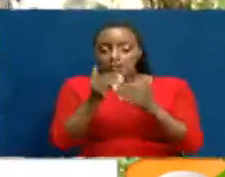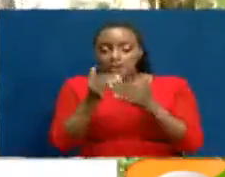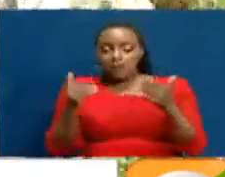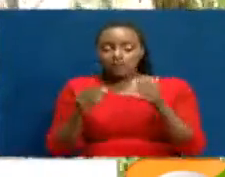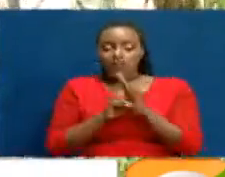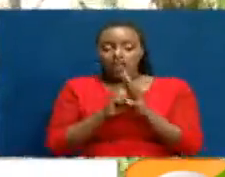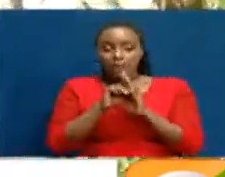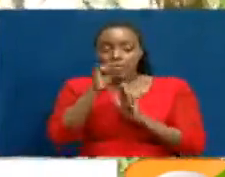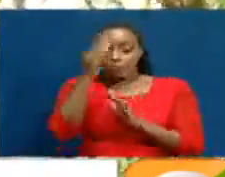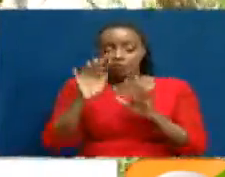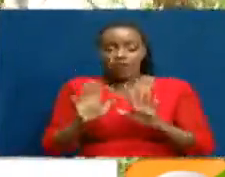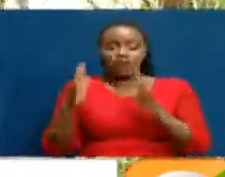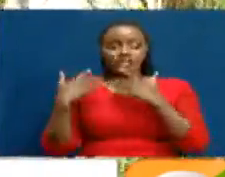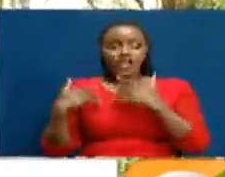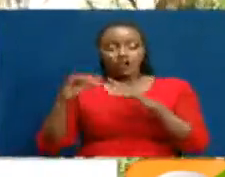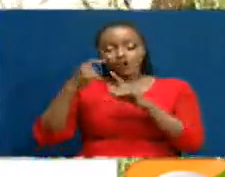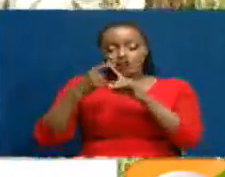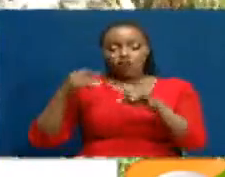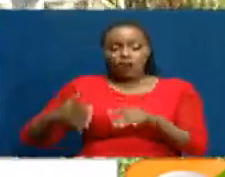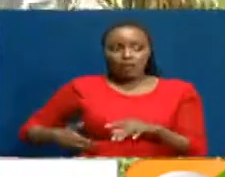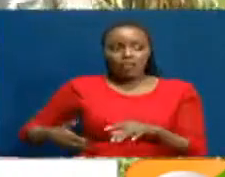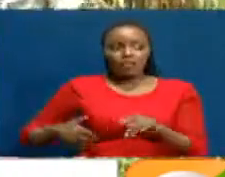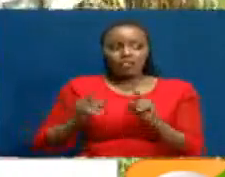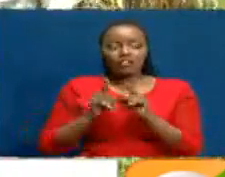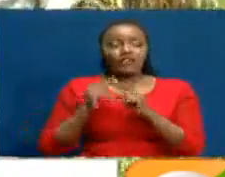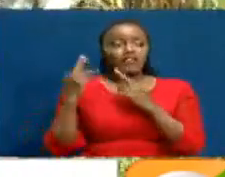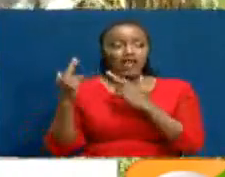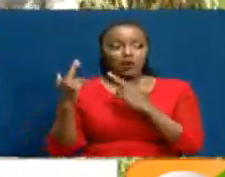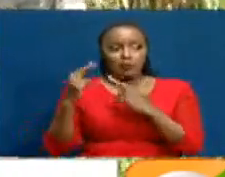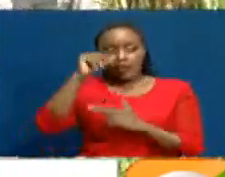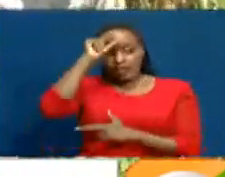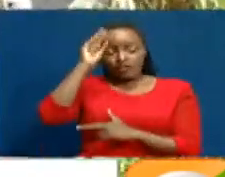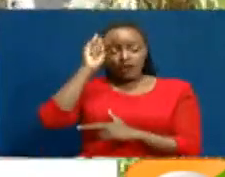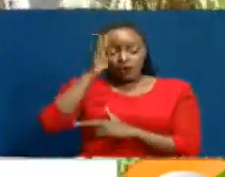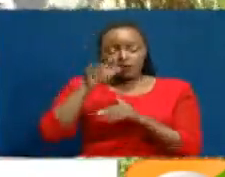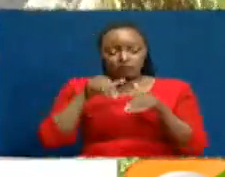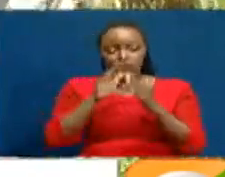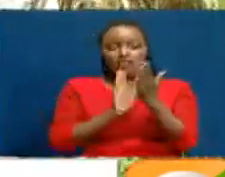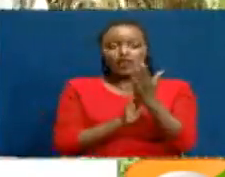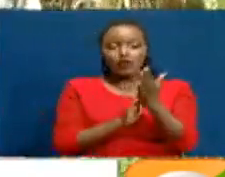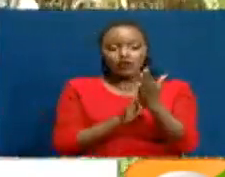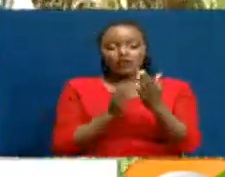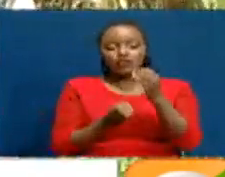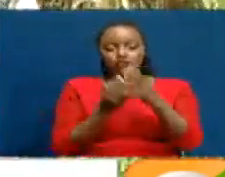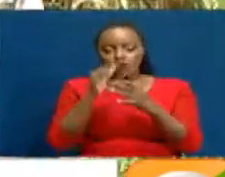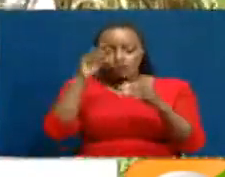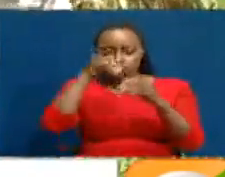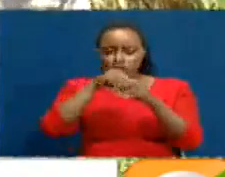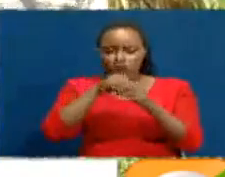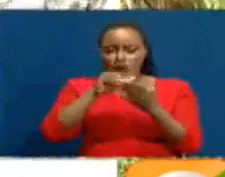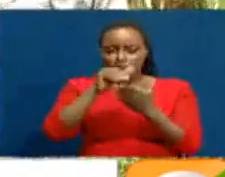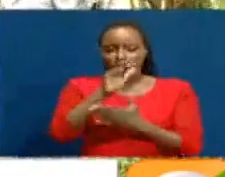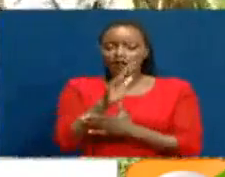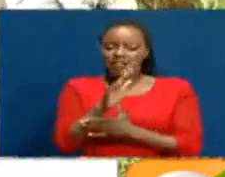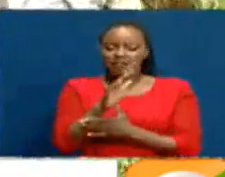kukomaa ili kuepuka hasara ya nyani, huku wakitumai kuwa serikali itazingatia pendekezo la kuwekeza katika mbuga la wanyama katika